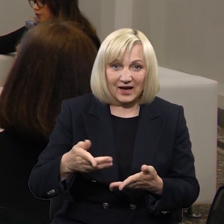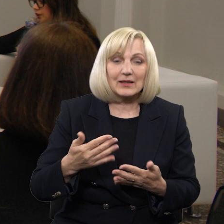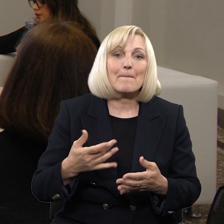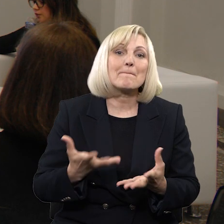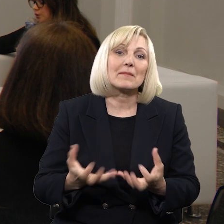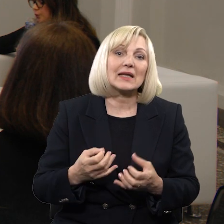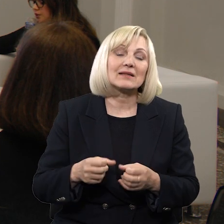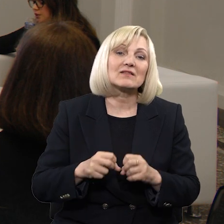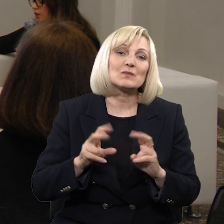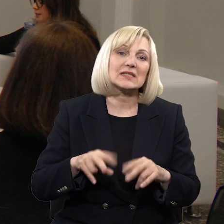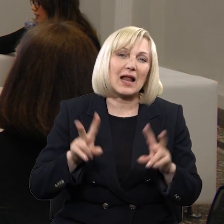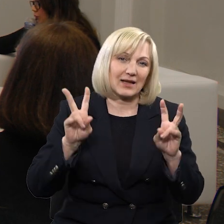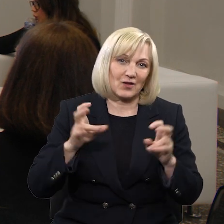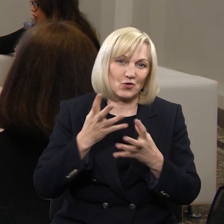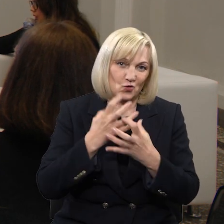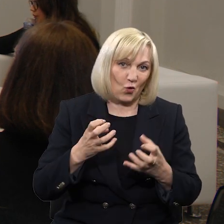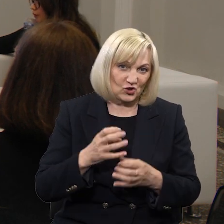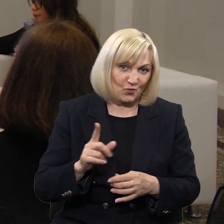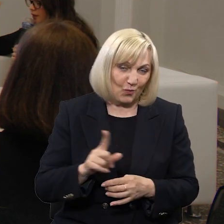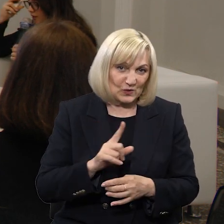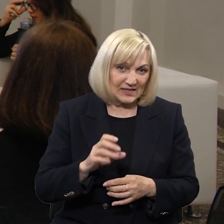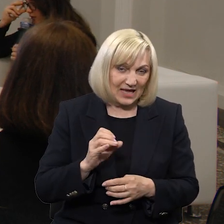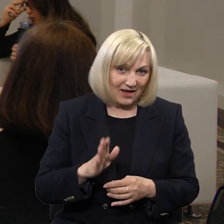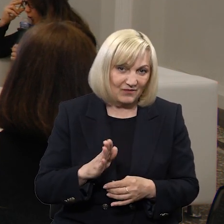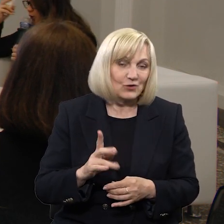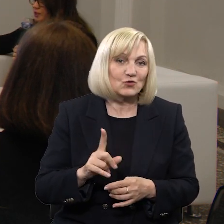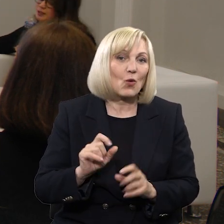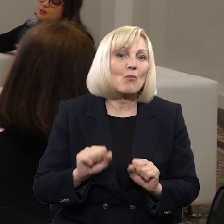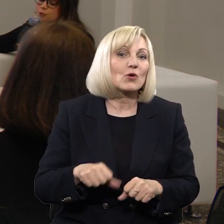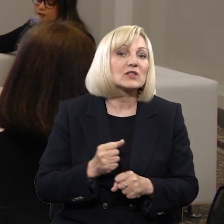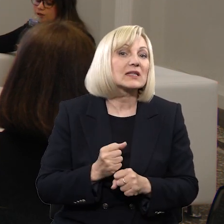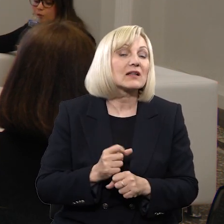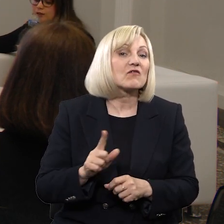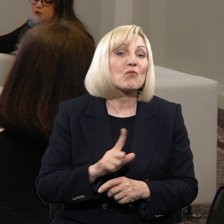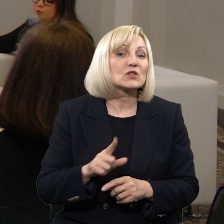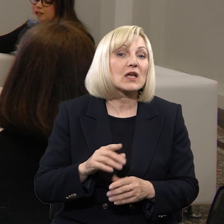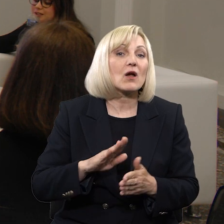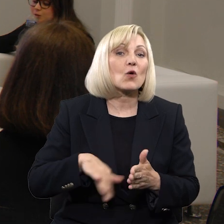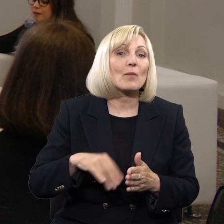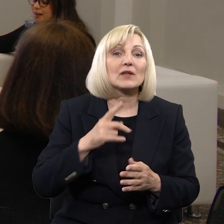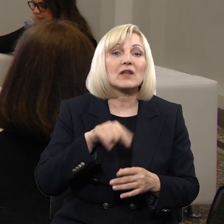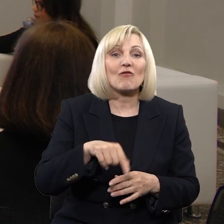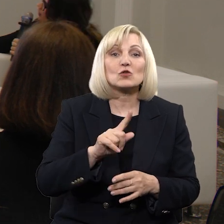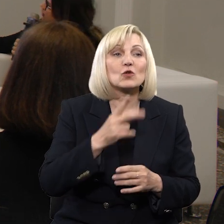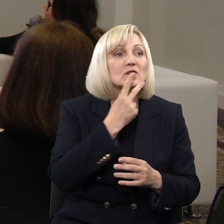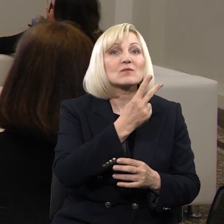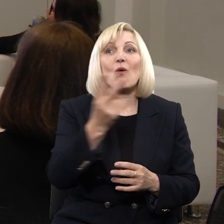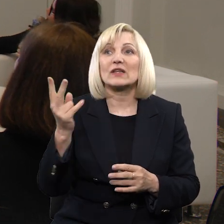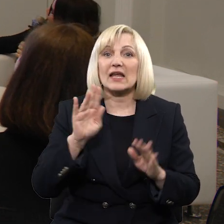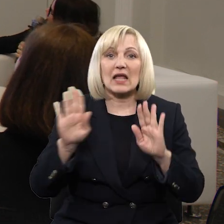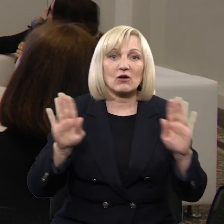в их спецематике к ночи музеев Что можно делать в музее Кроме того что смотреть На экспонаты